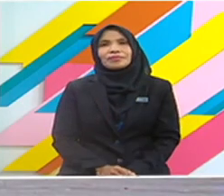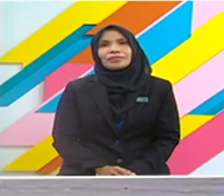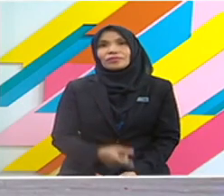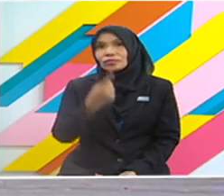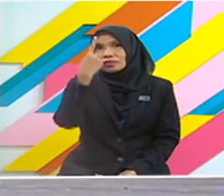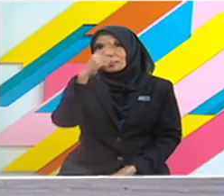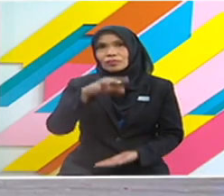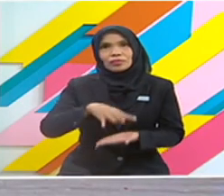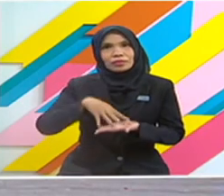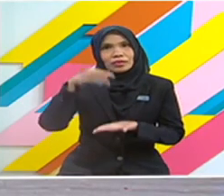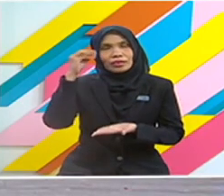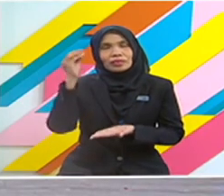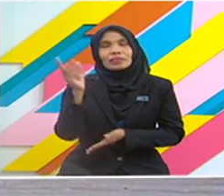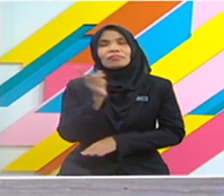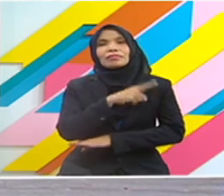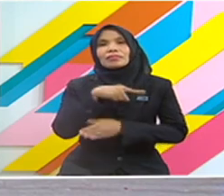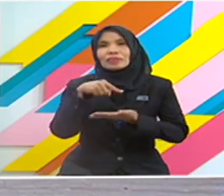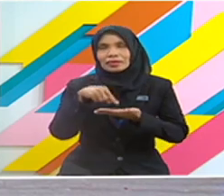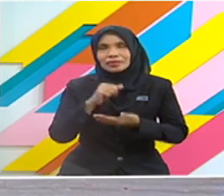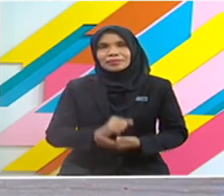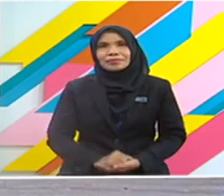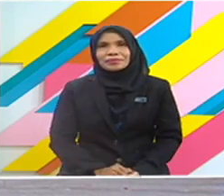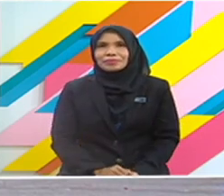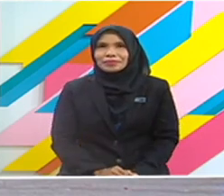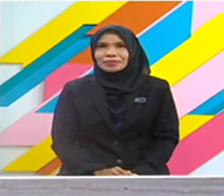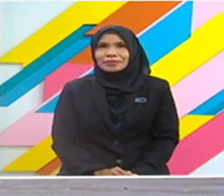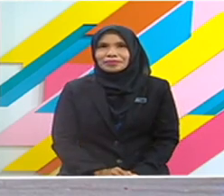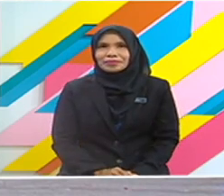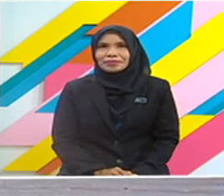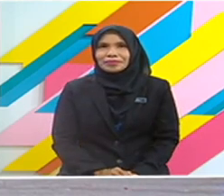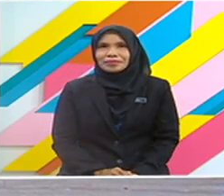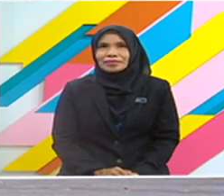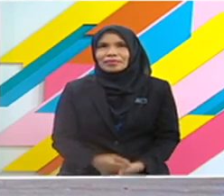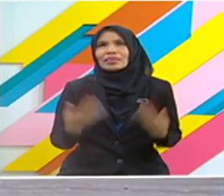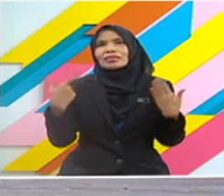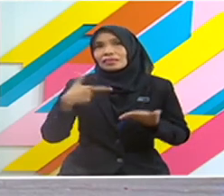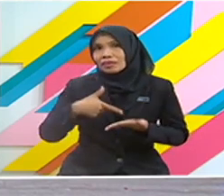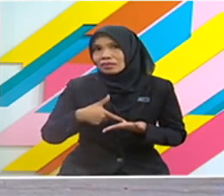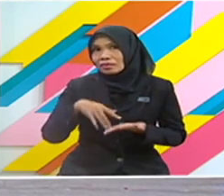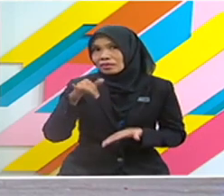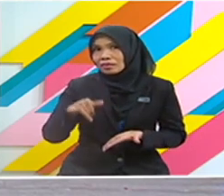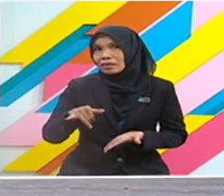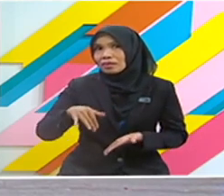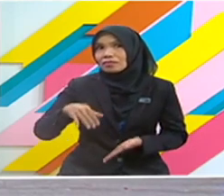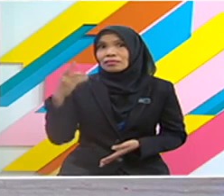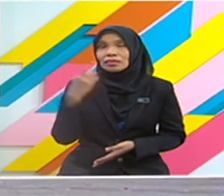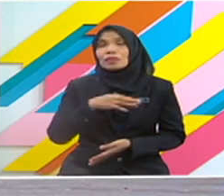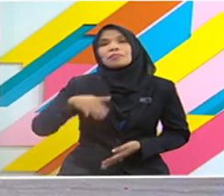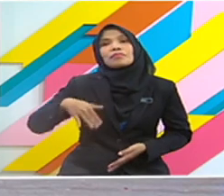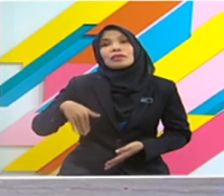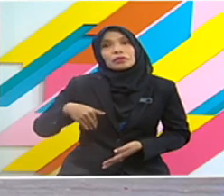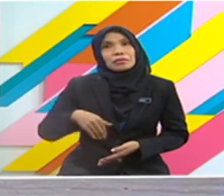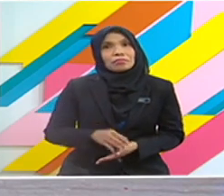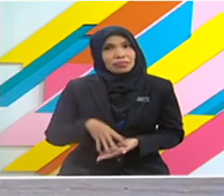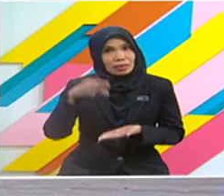kita organ deria manusia. Ada lagi organ yang belum kita perkenalkan kepada murid-murid, Cikgu. Ya, betul, betul. Kak